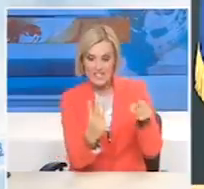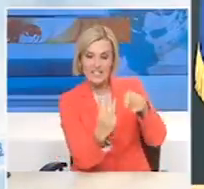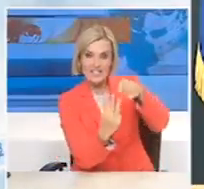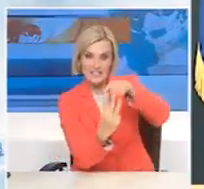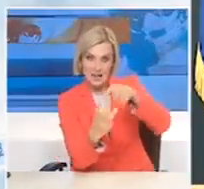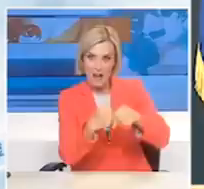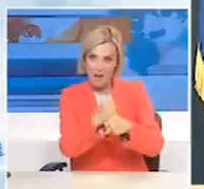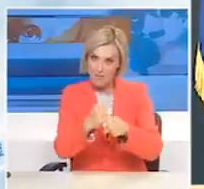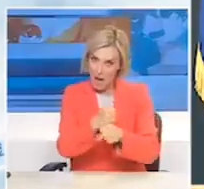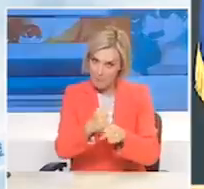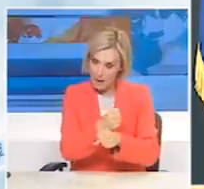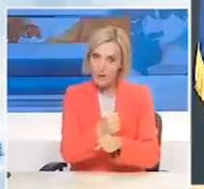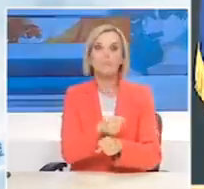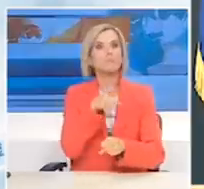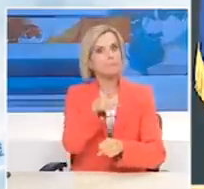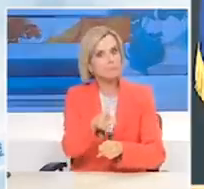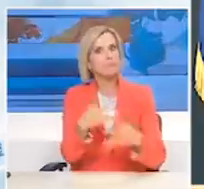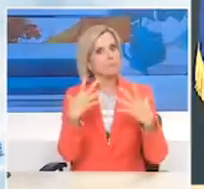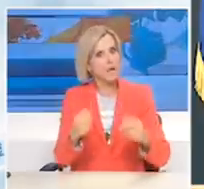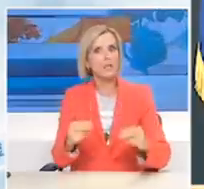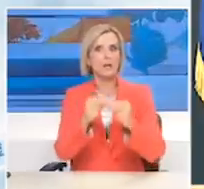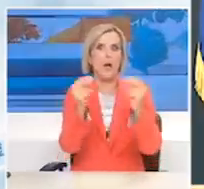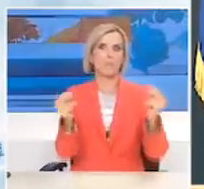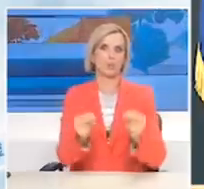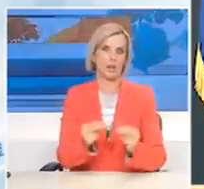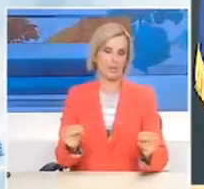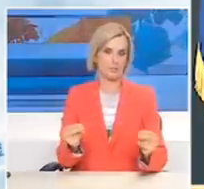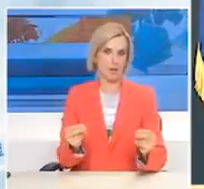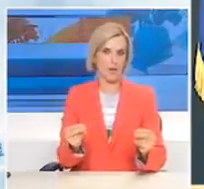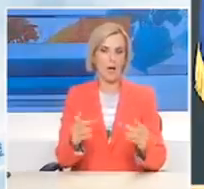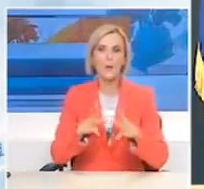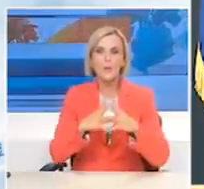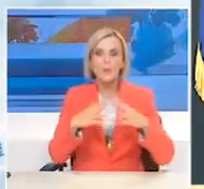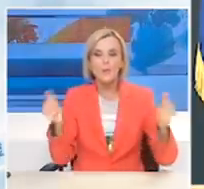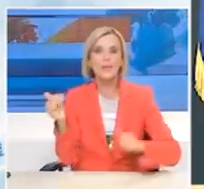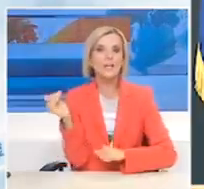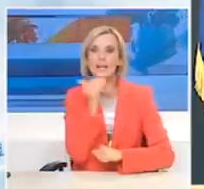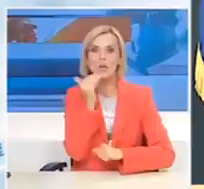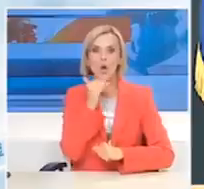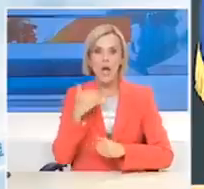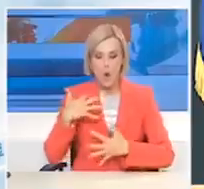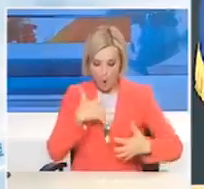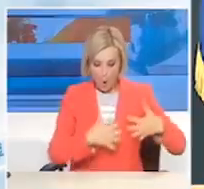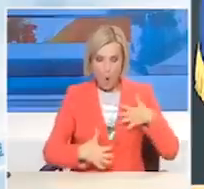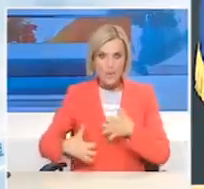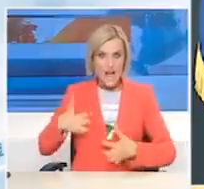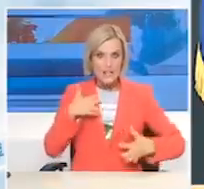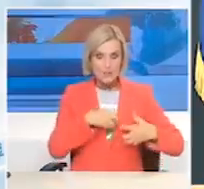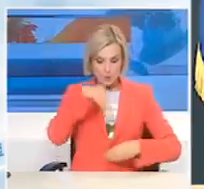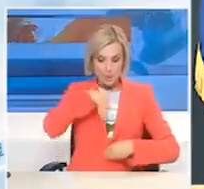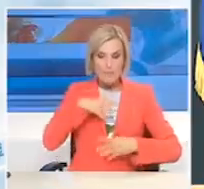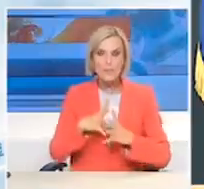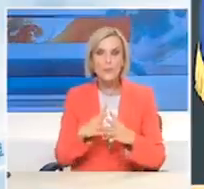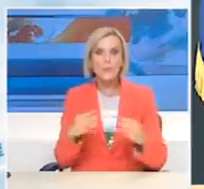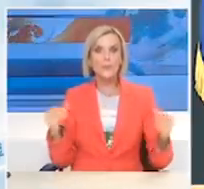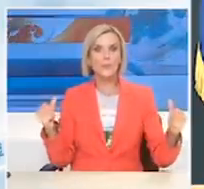γενικότερα αντιοικά φάρμακα, έδειξε πως είχε καλά αποτελέσματα για τον ιό. Εξαφανίστηκε γρηγορότερα από τον οργανισμό τους, τα συμπτώματα υπεχώρησαν